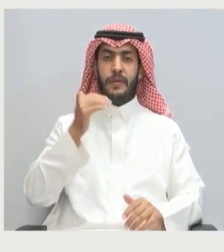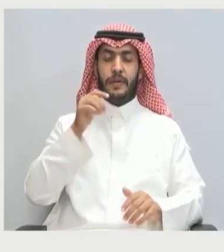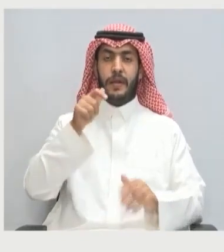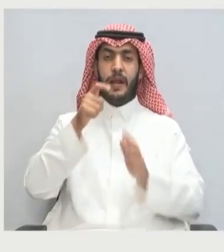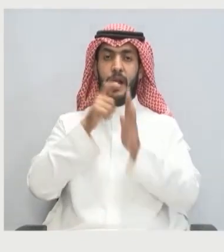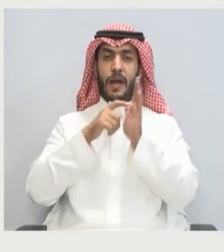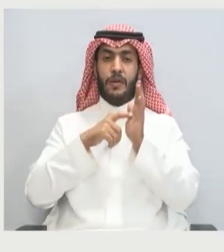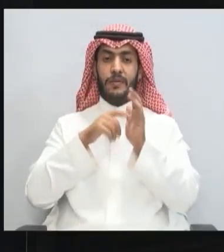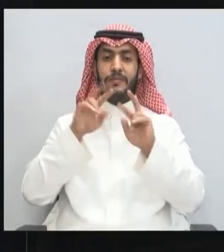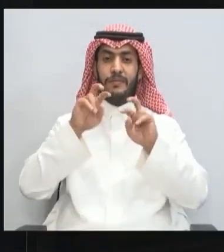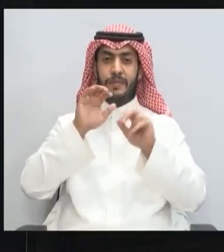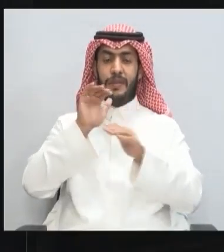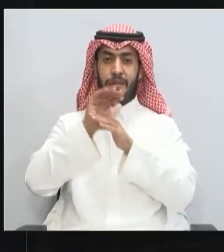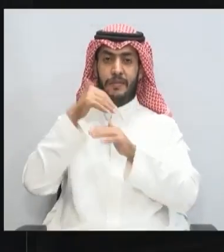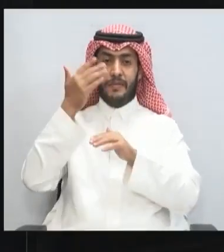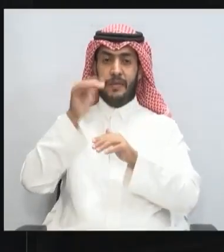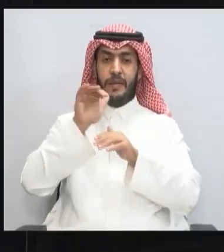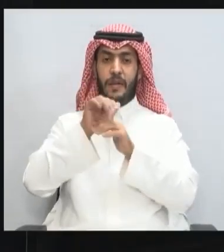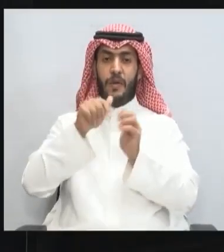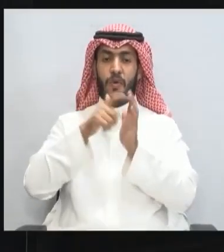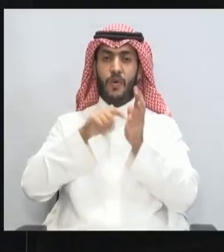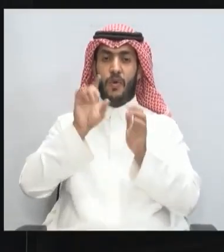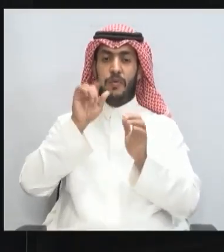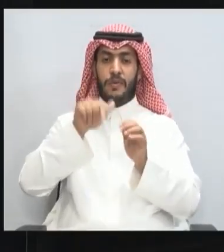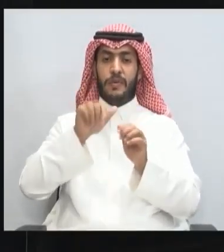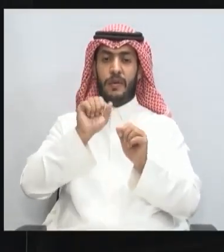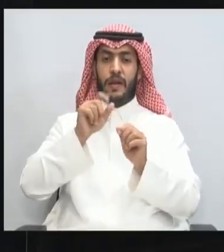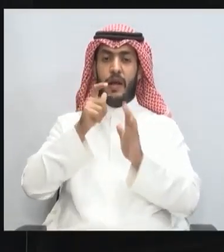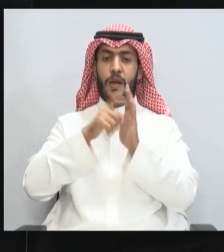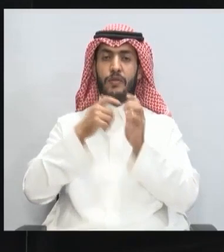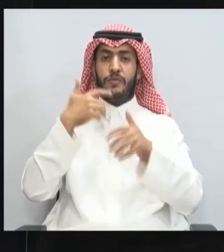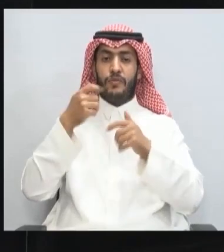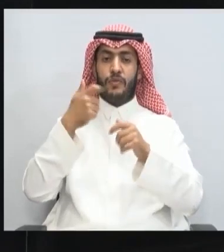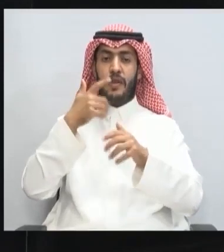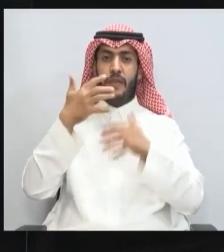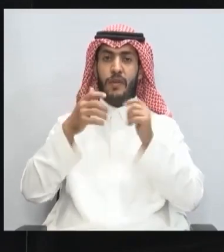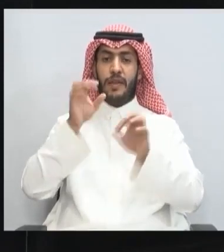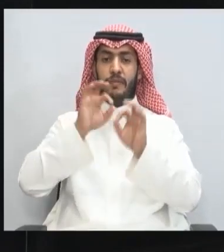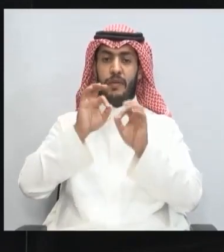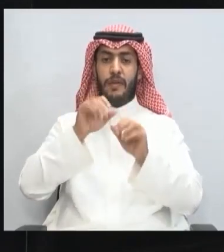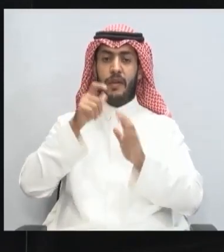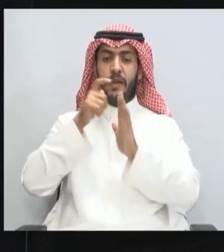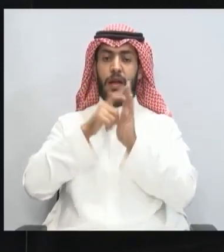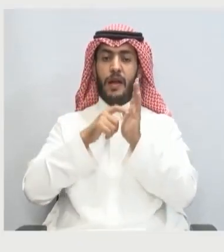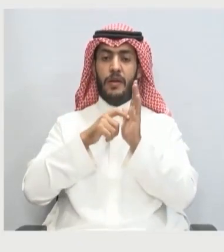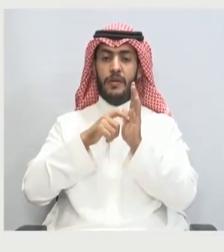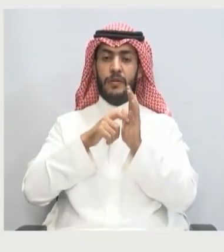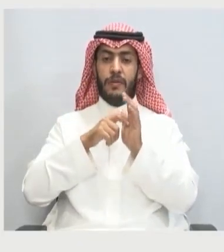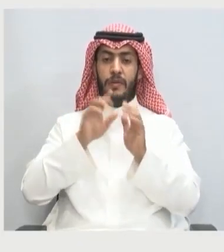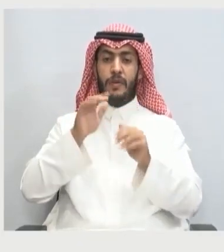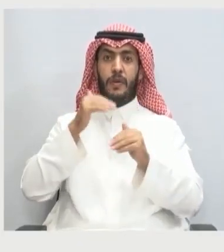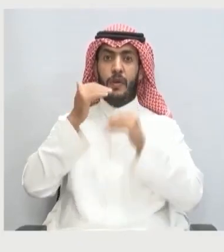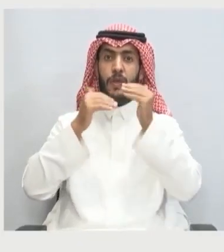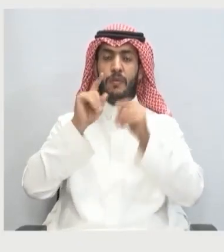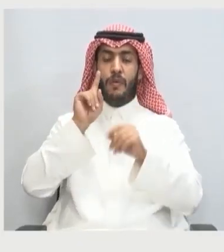هذه القوانين سنتعرف عليها في الحصه القادمه وهي هذا اليوم باذن الله ستكون قوانين سرعه التفاعل عباره عن قوانين من الرتبه